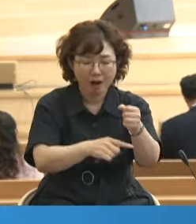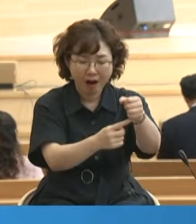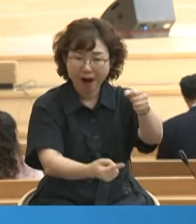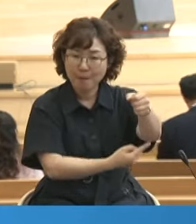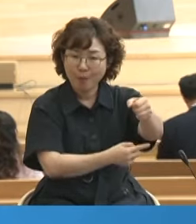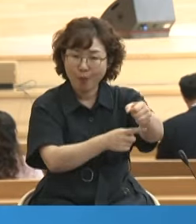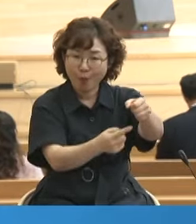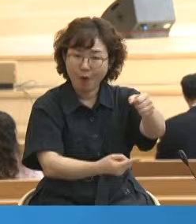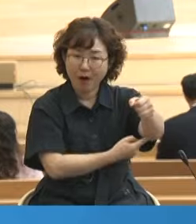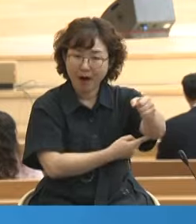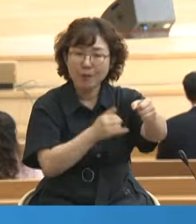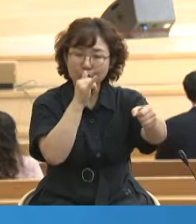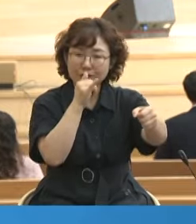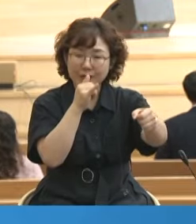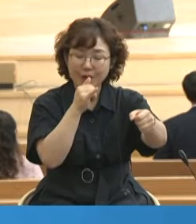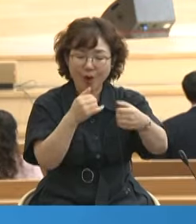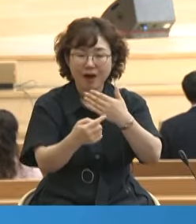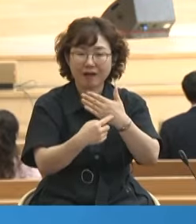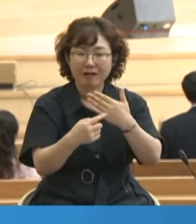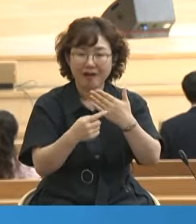있잖아요. 두루마기.